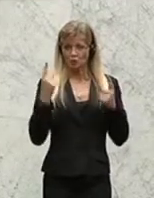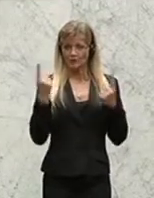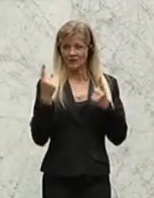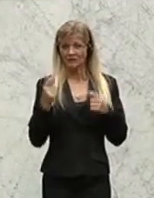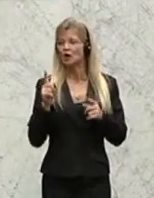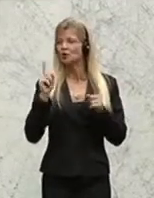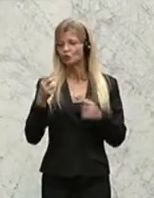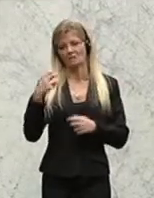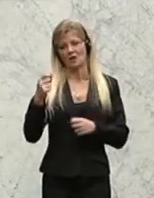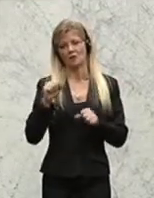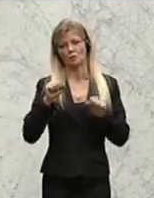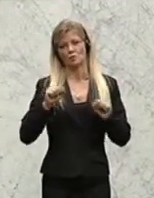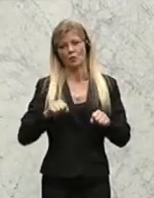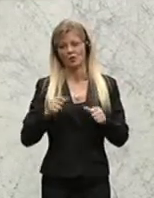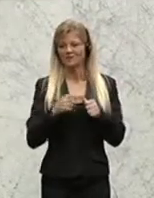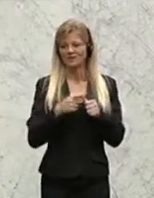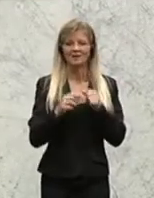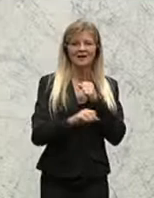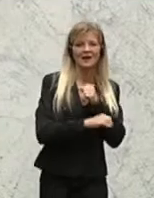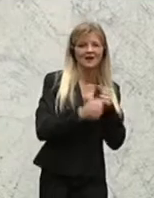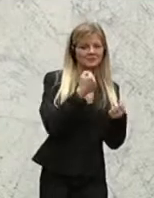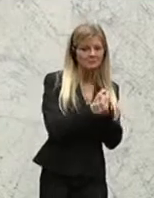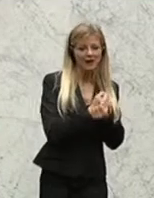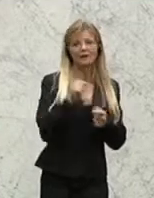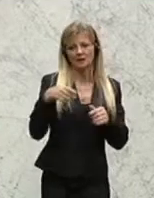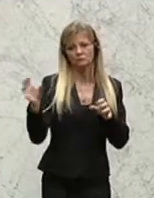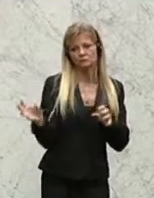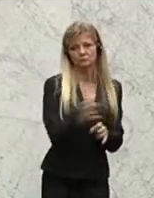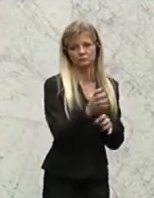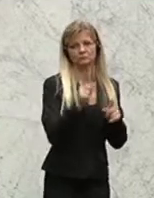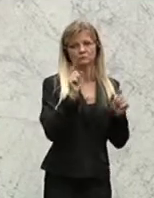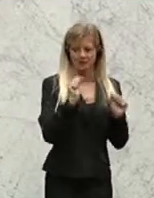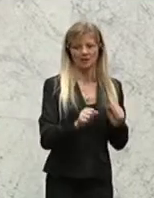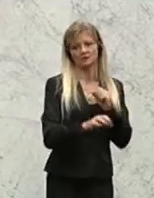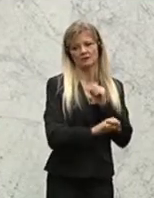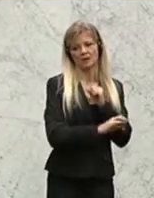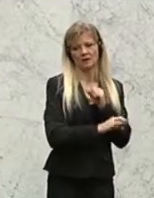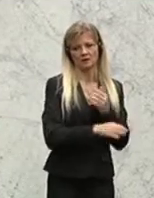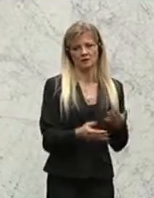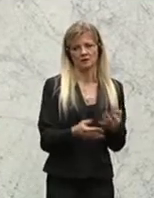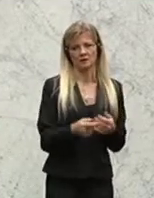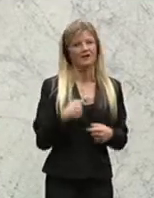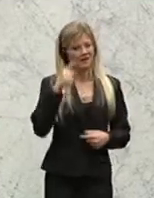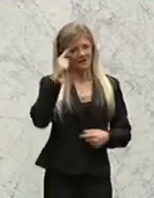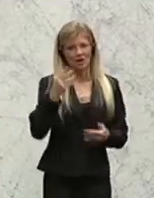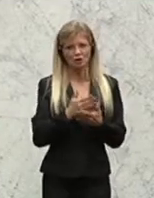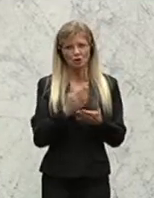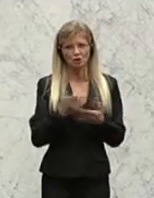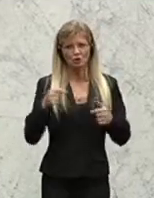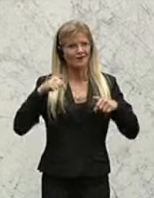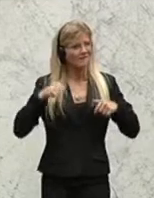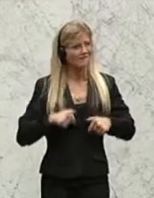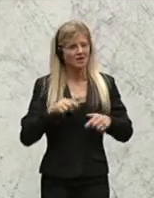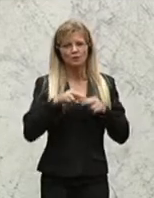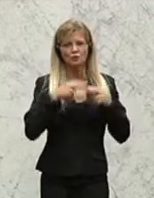mit Lehrlingsmangel eine Lehre zu absolvieren. Es ist ja bekannt, dass in den westlichen Bundesländern in manchen Branchen händeringend